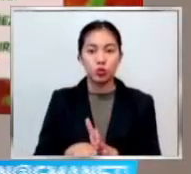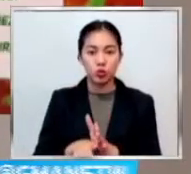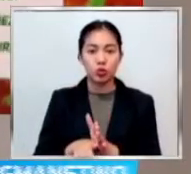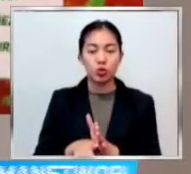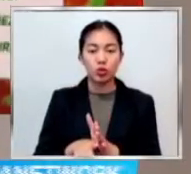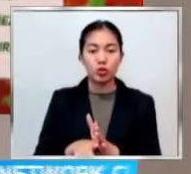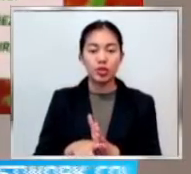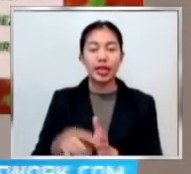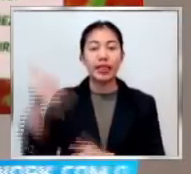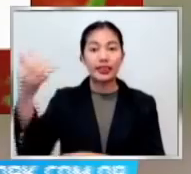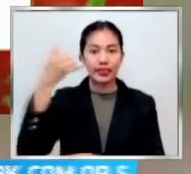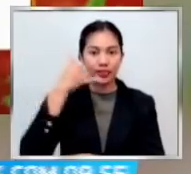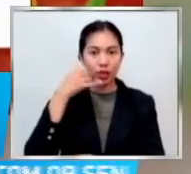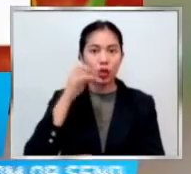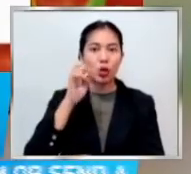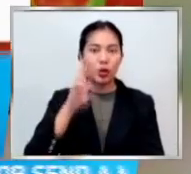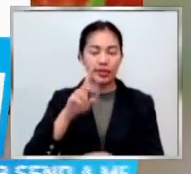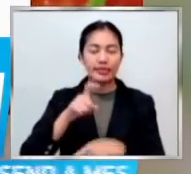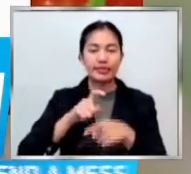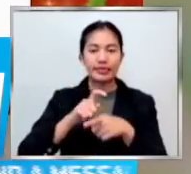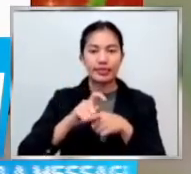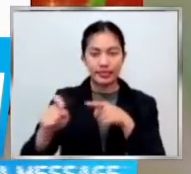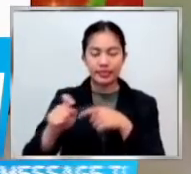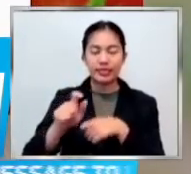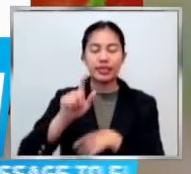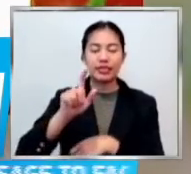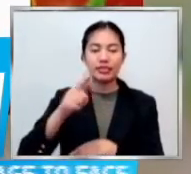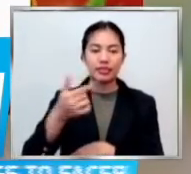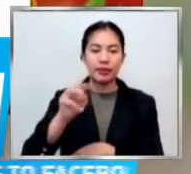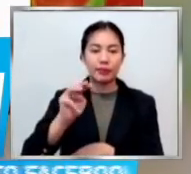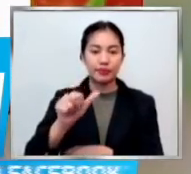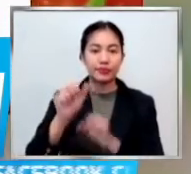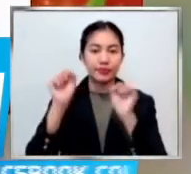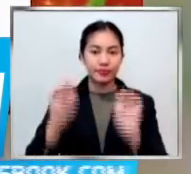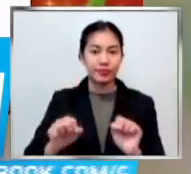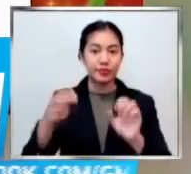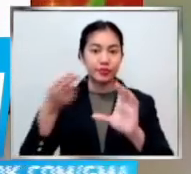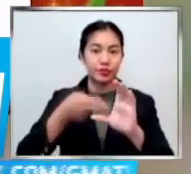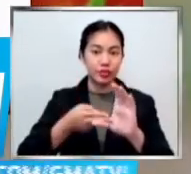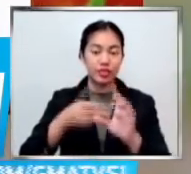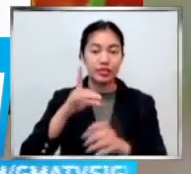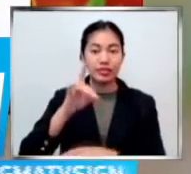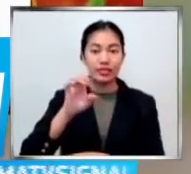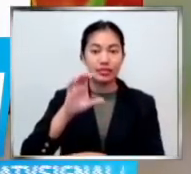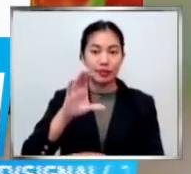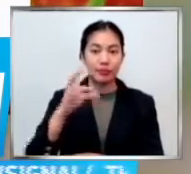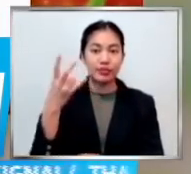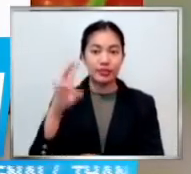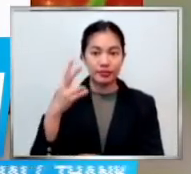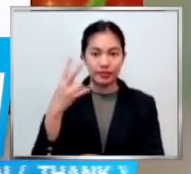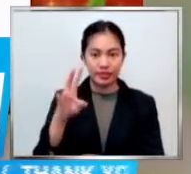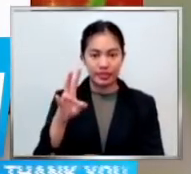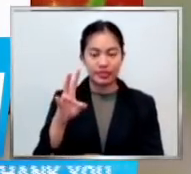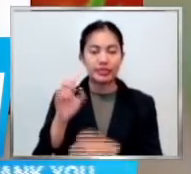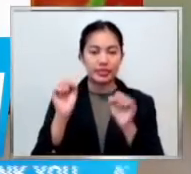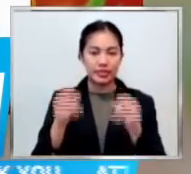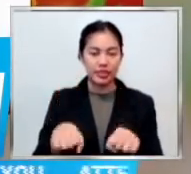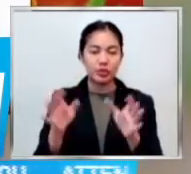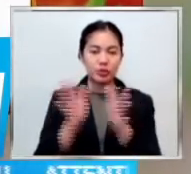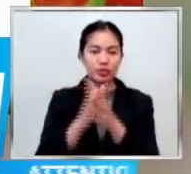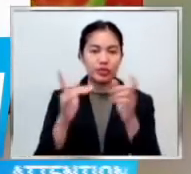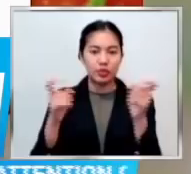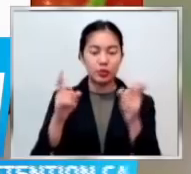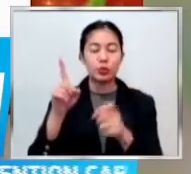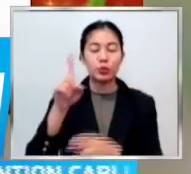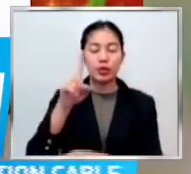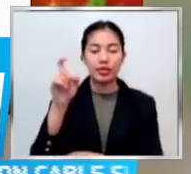text message mula sa GMA. Maaari pong sumali hanggang December 17 para sa chance na manalo ng 100,000 pesos at